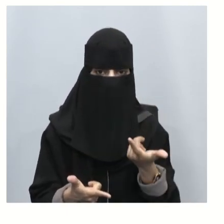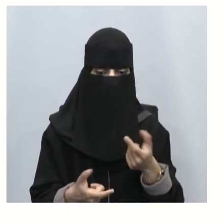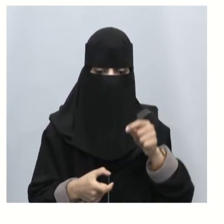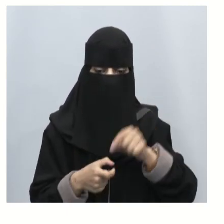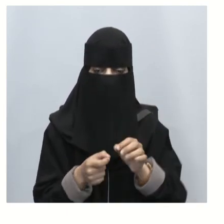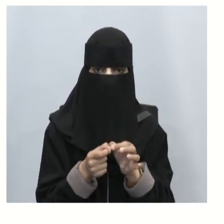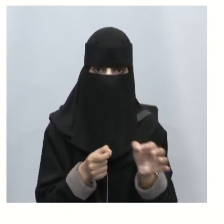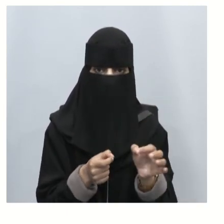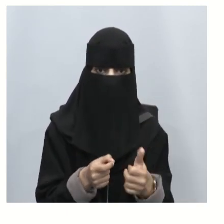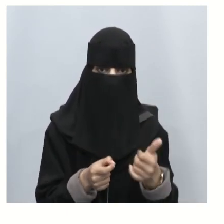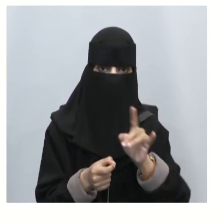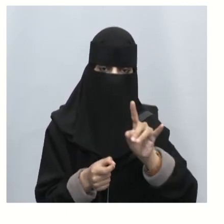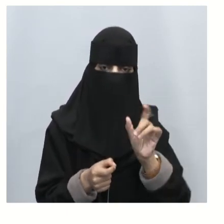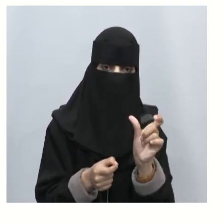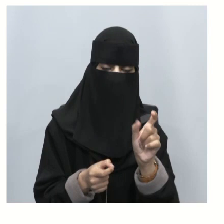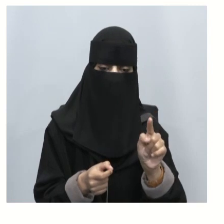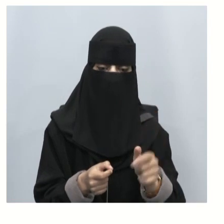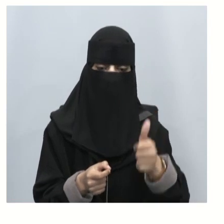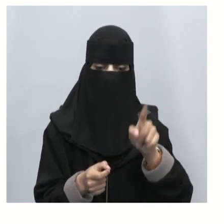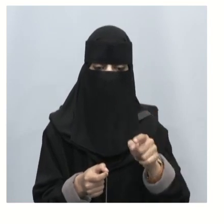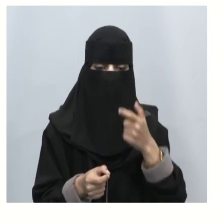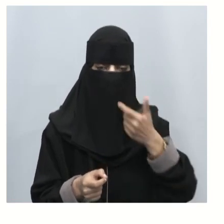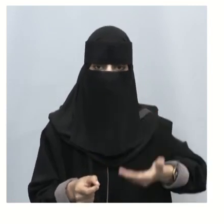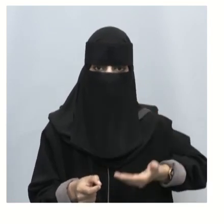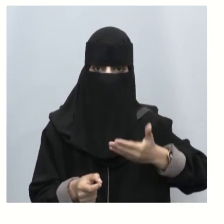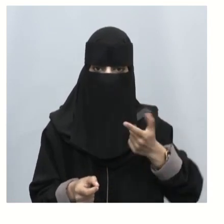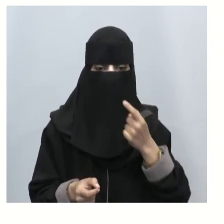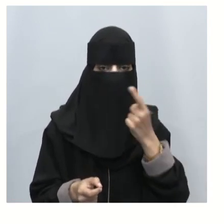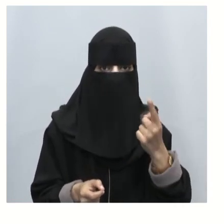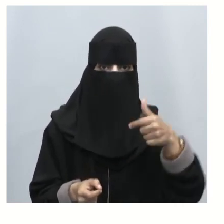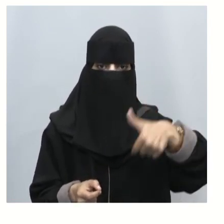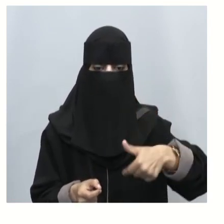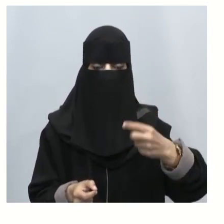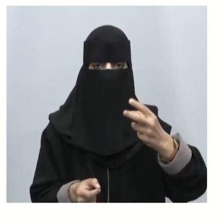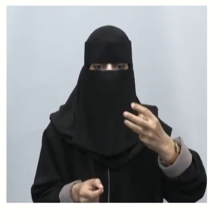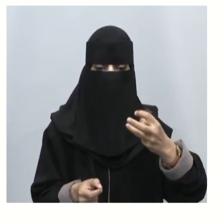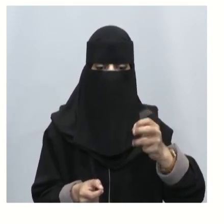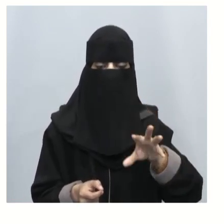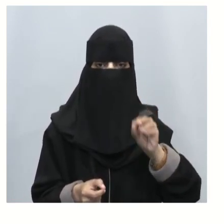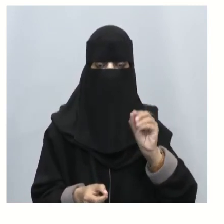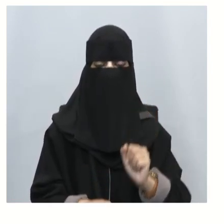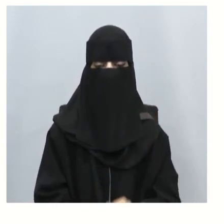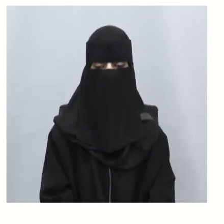توفي في مدينه ايضا الانبار في عام 136 للهجره